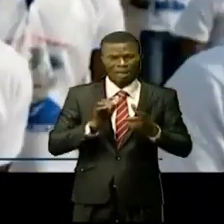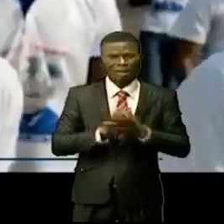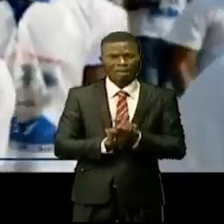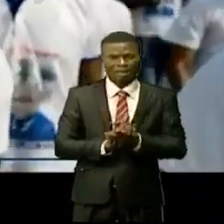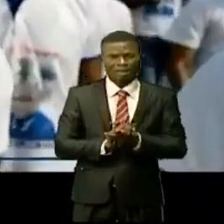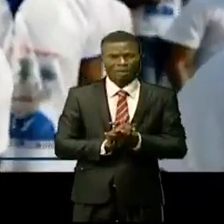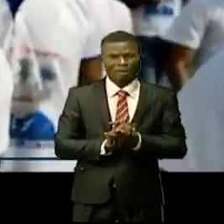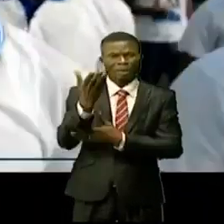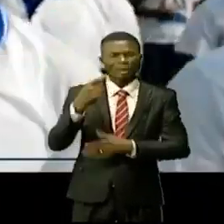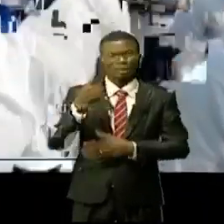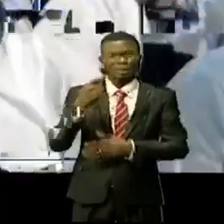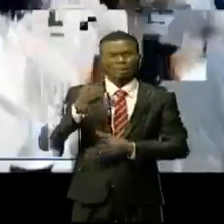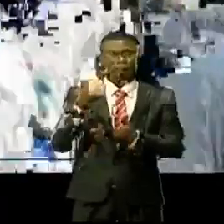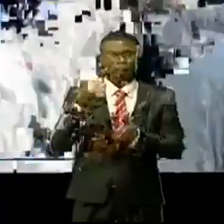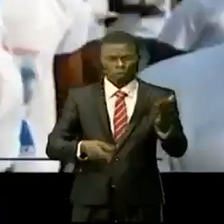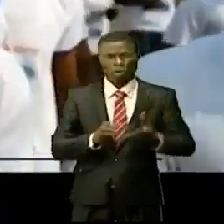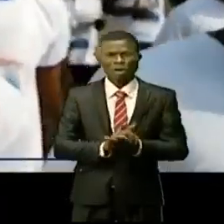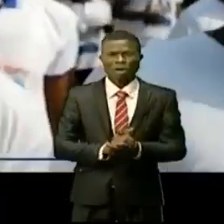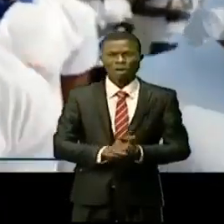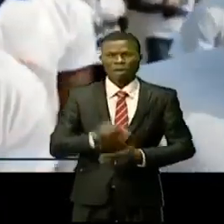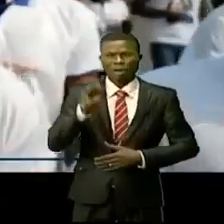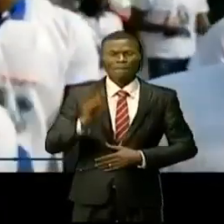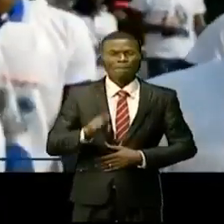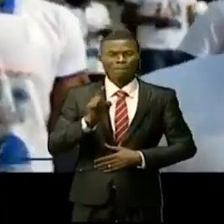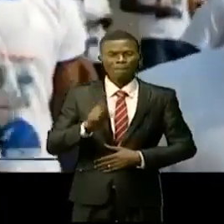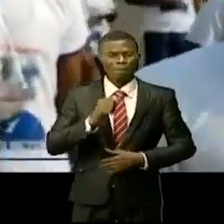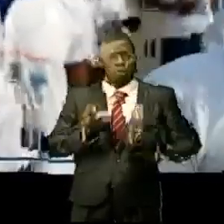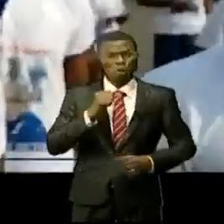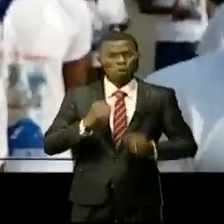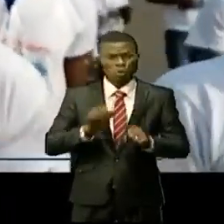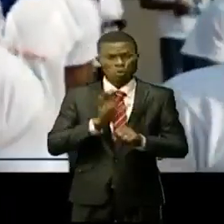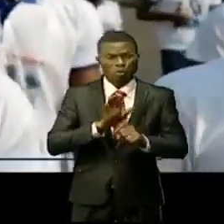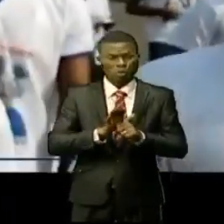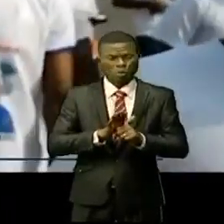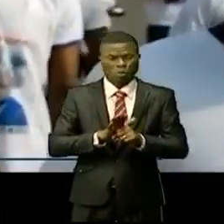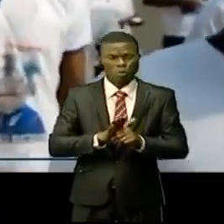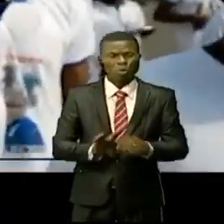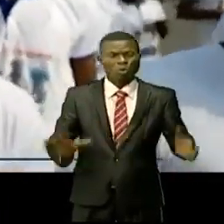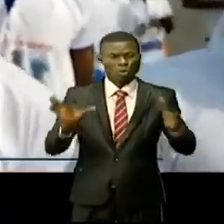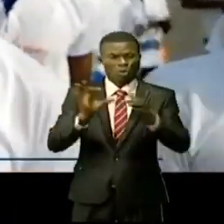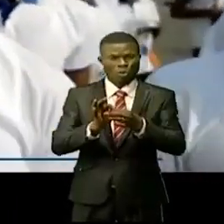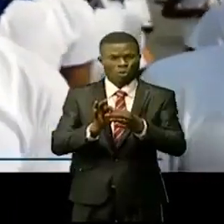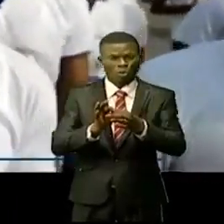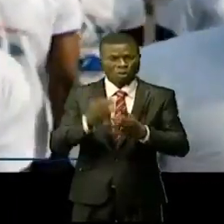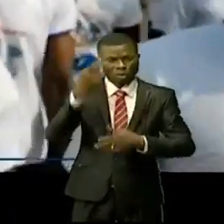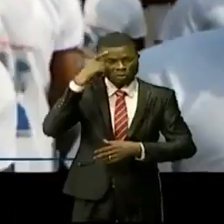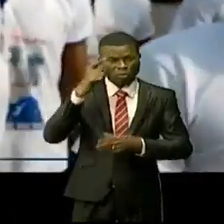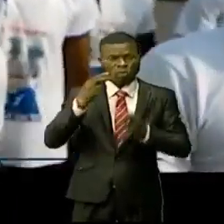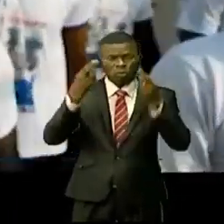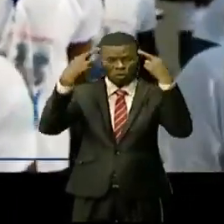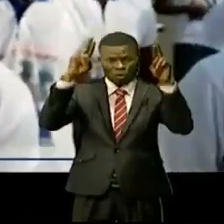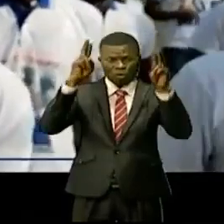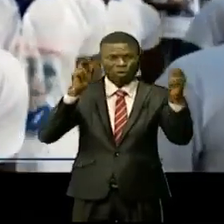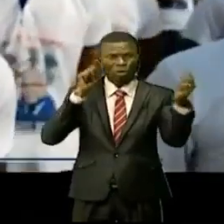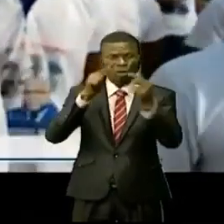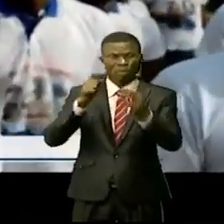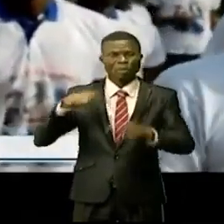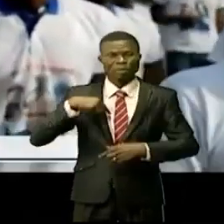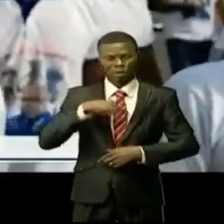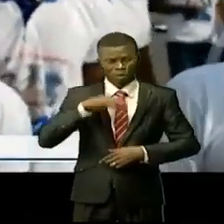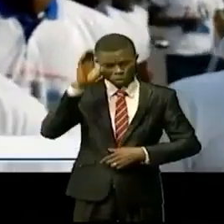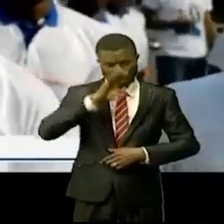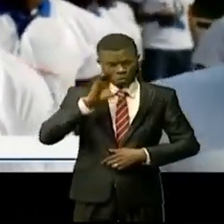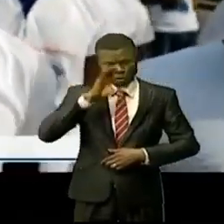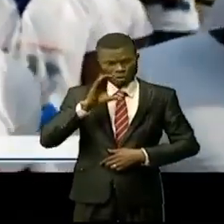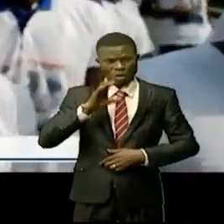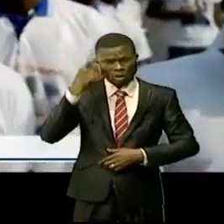demande c'est une certaine énergie, un certain dynamisme, pour pouvoir atteindre les objectifs que nous sommes assignés